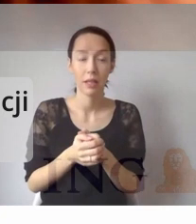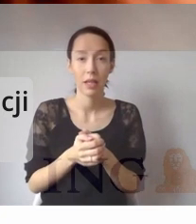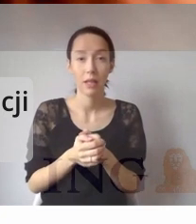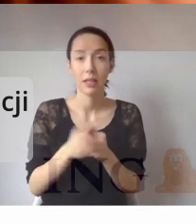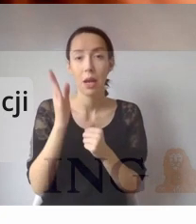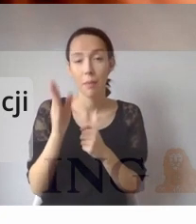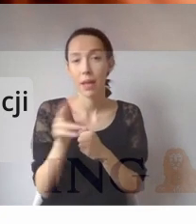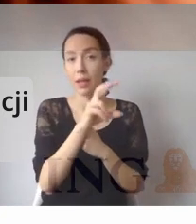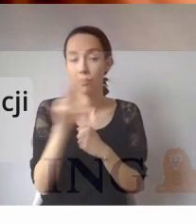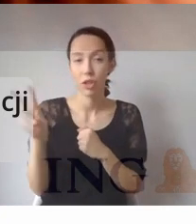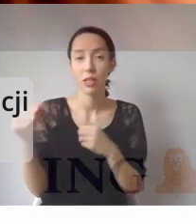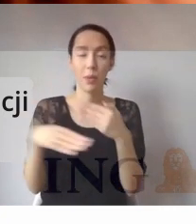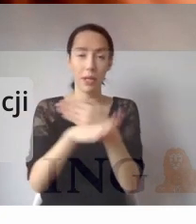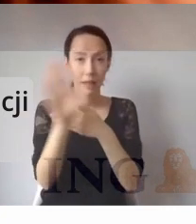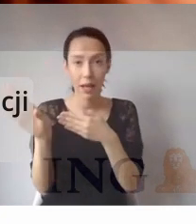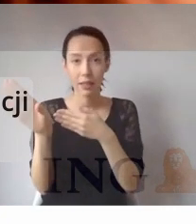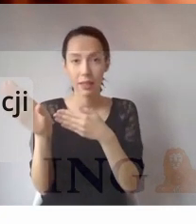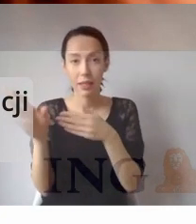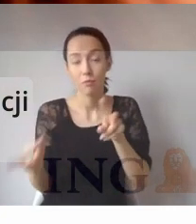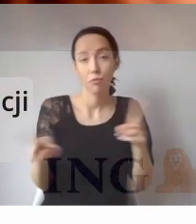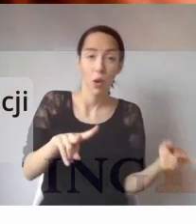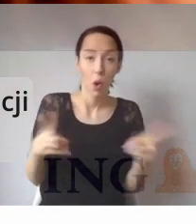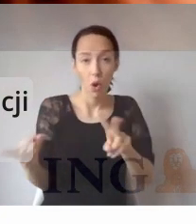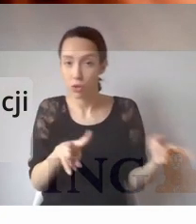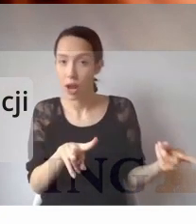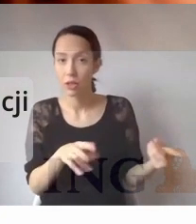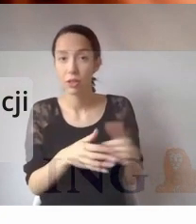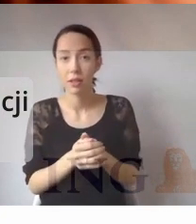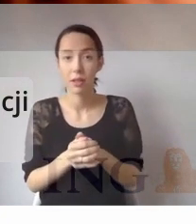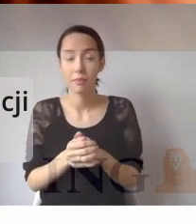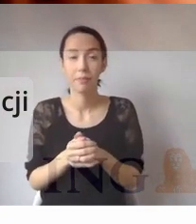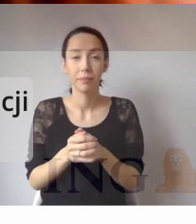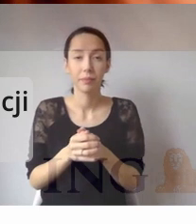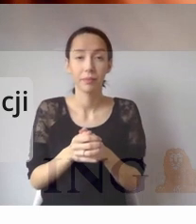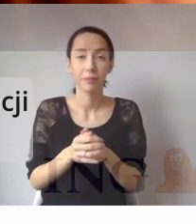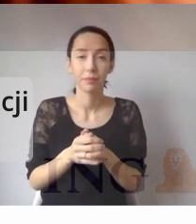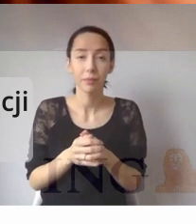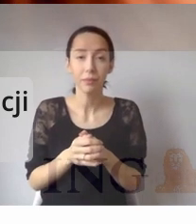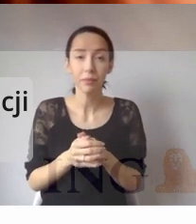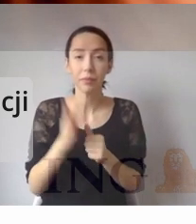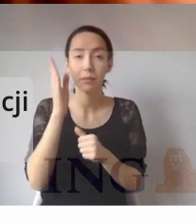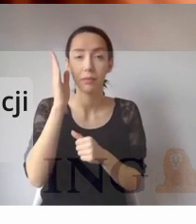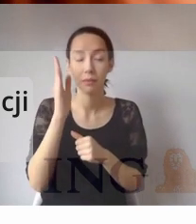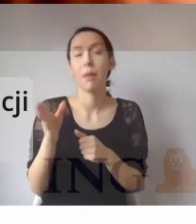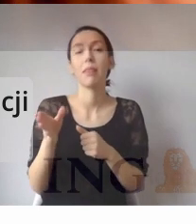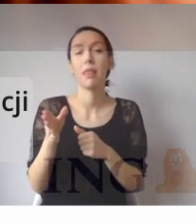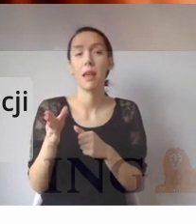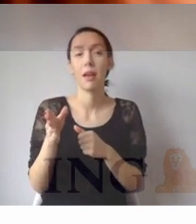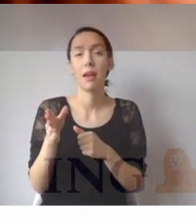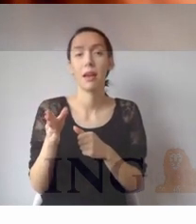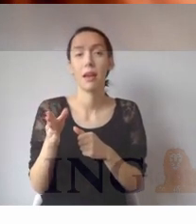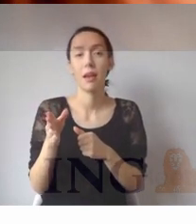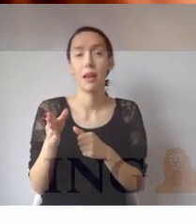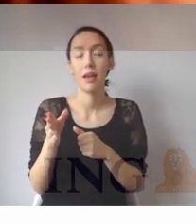czasie prezentacji po prostu przełączać z prezentacji też na tutaj udostępnianie ekranu.